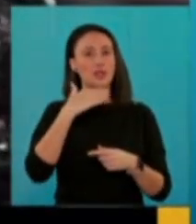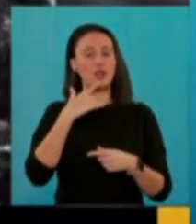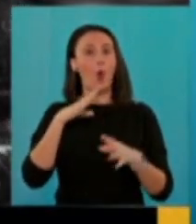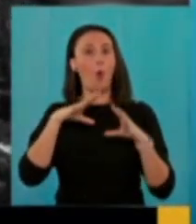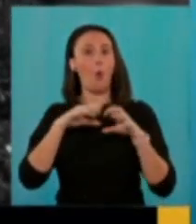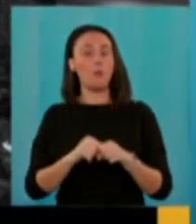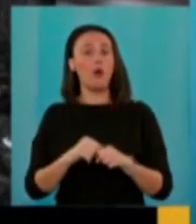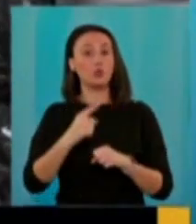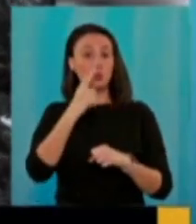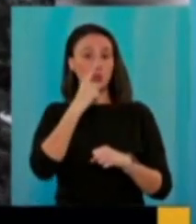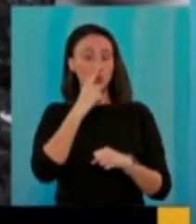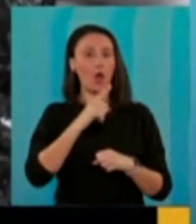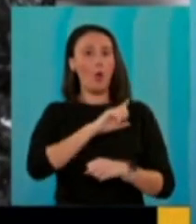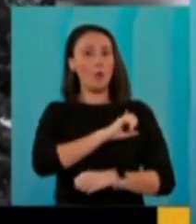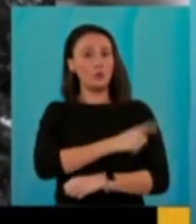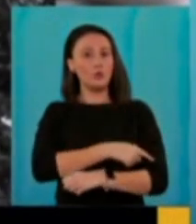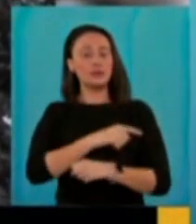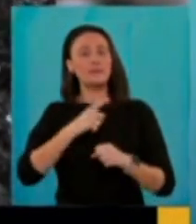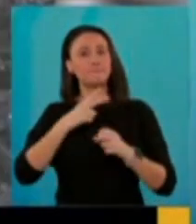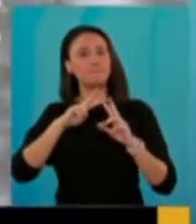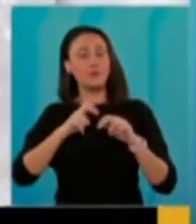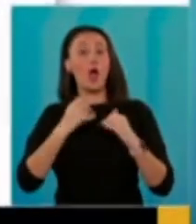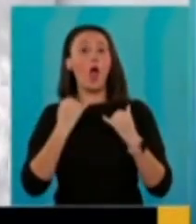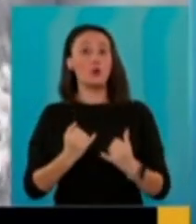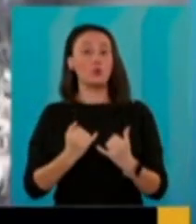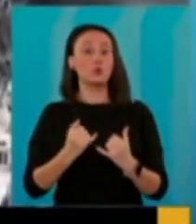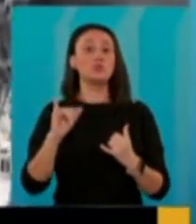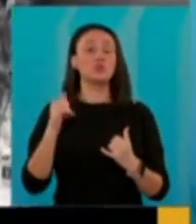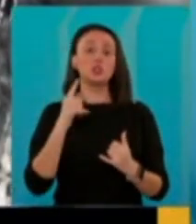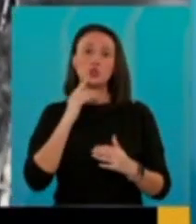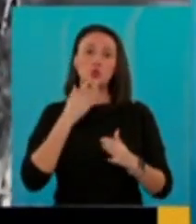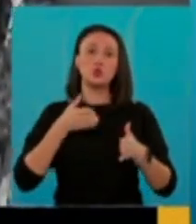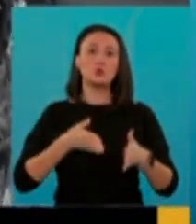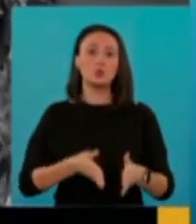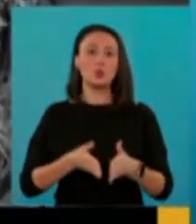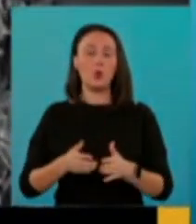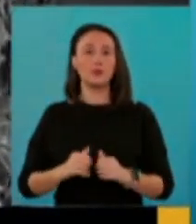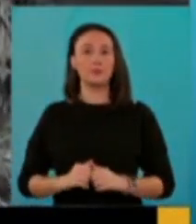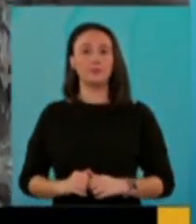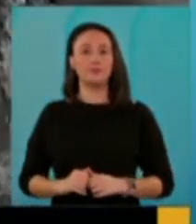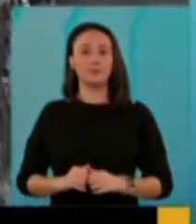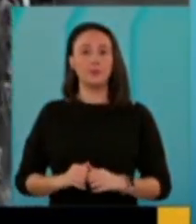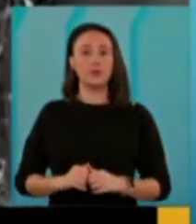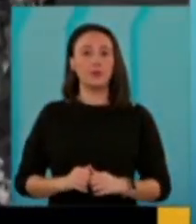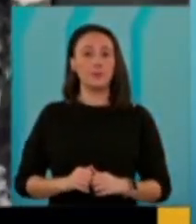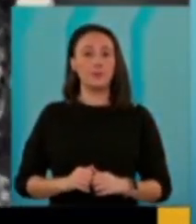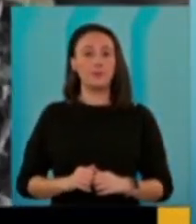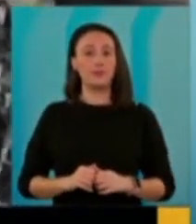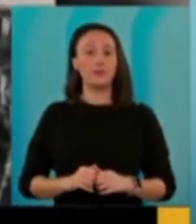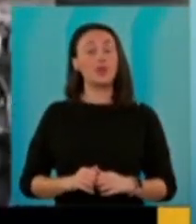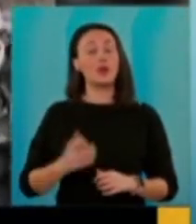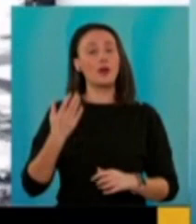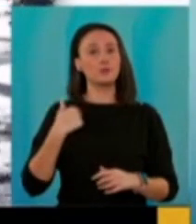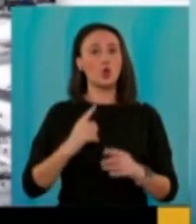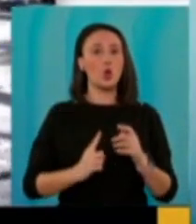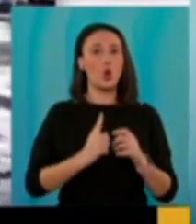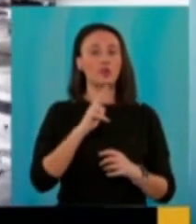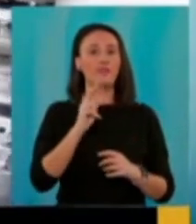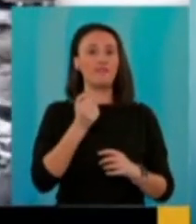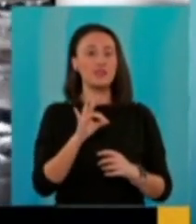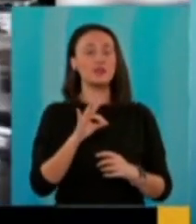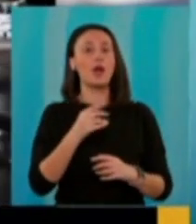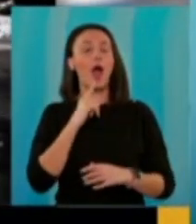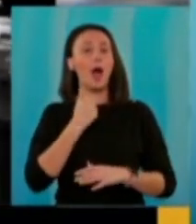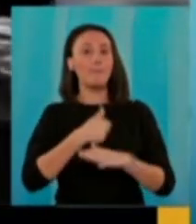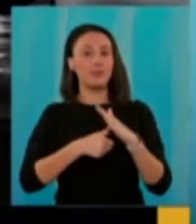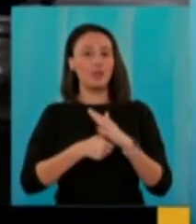de ocupație rusă. Autoritățile inspectează în prezent inclusiv subsolurile din zonă. Localitatea Hostomel se află la nord-vest de